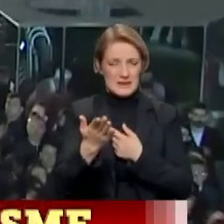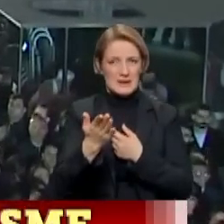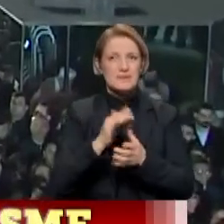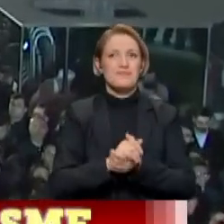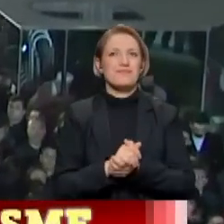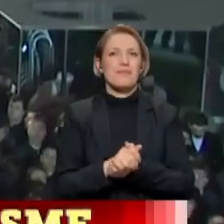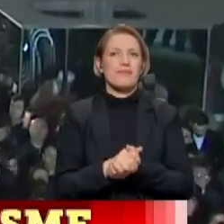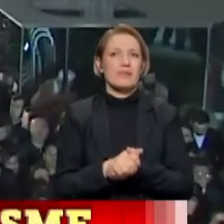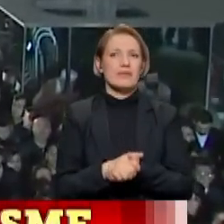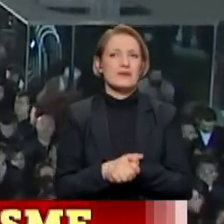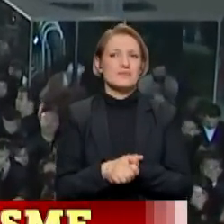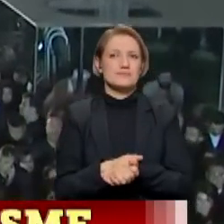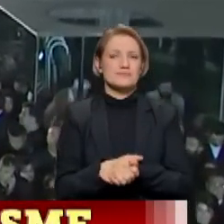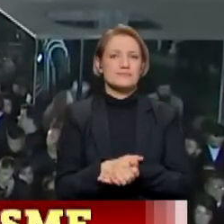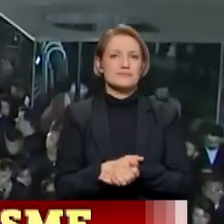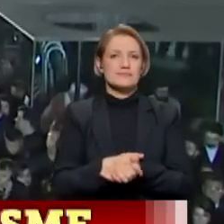Dolayısıyla